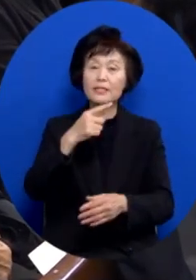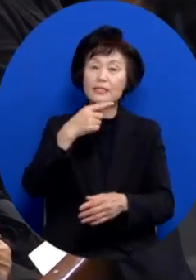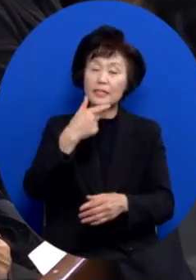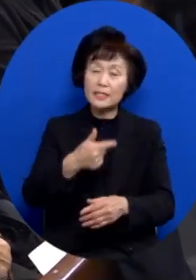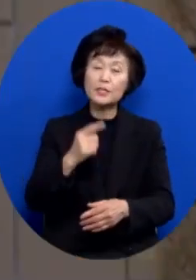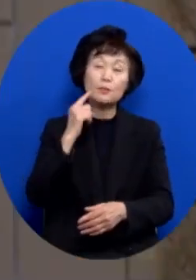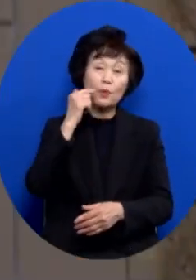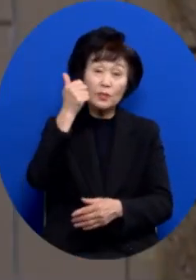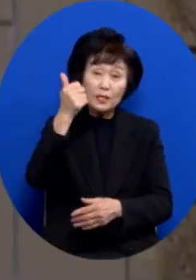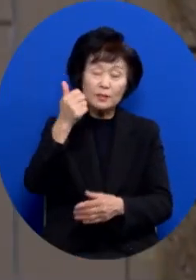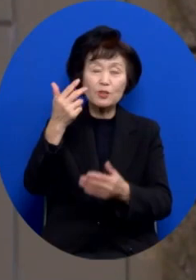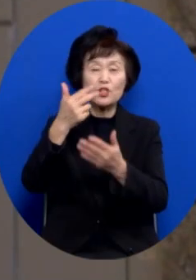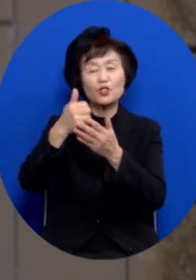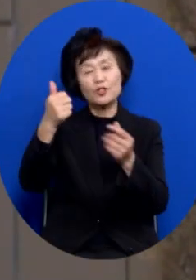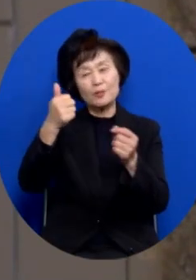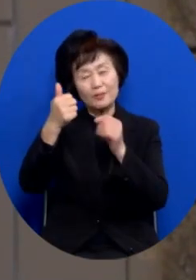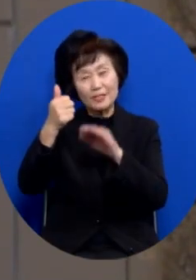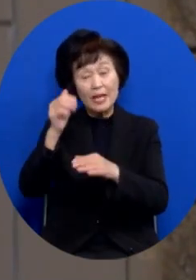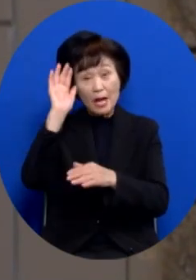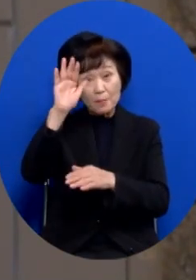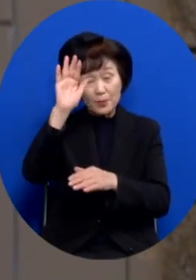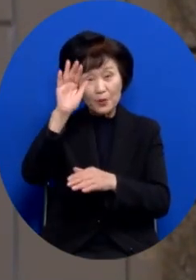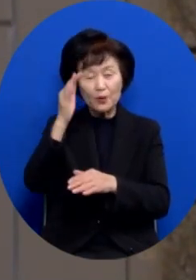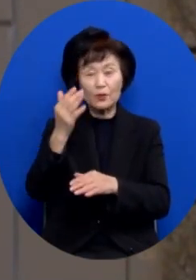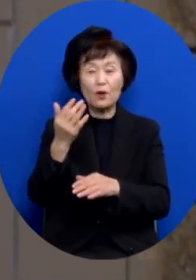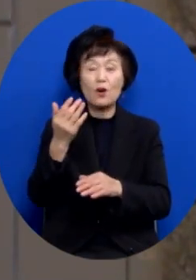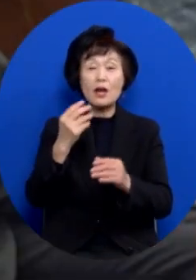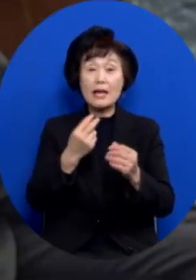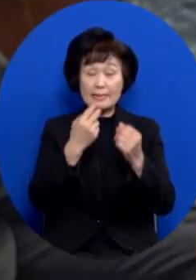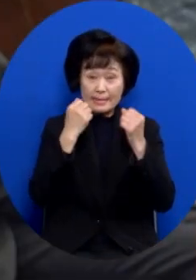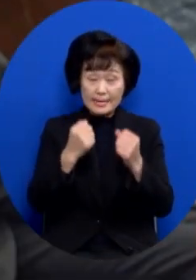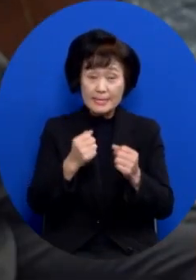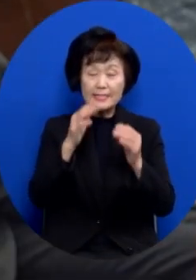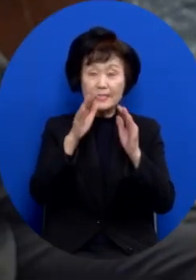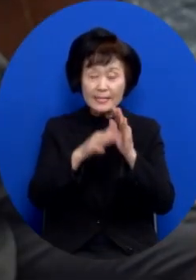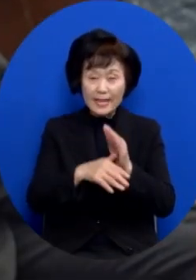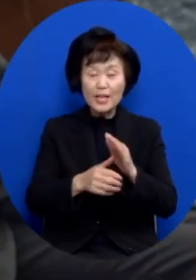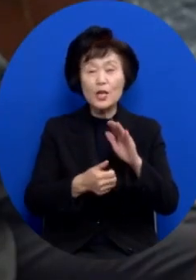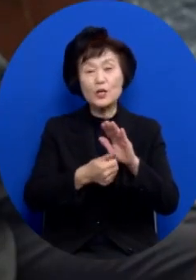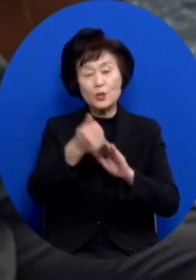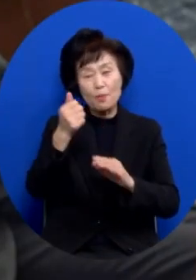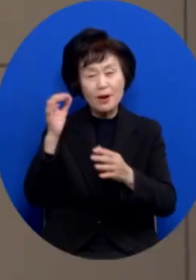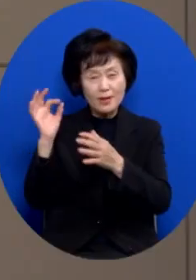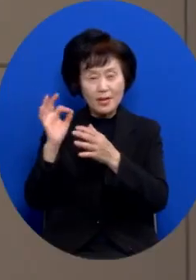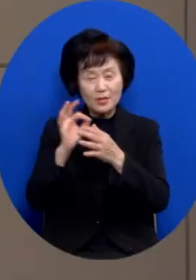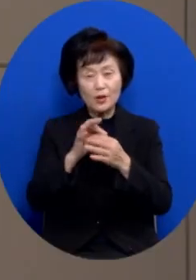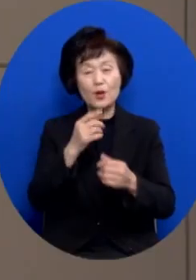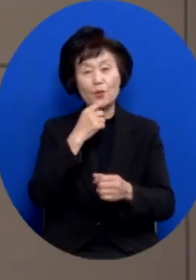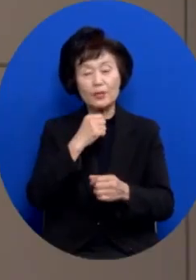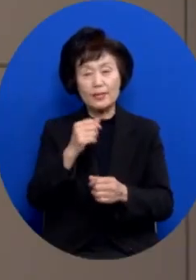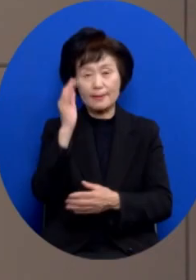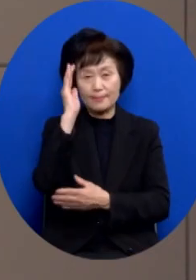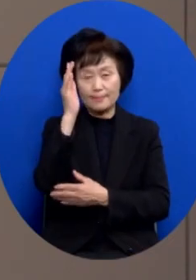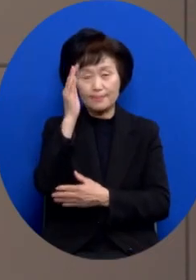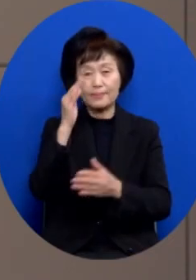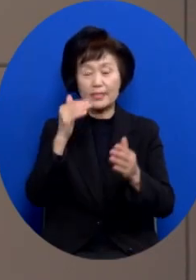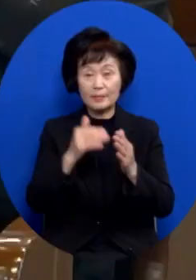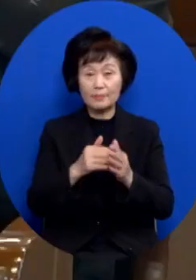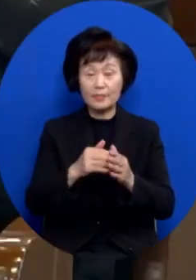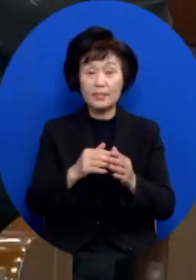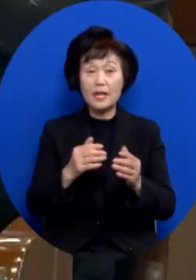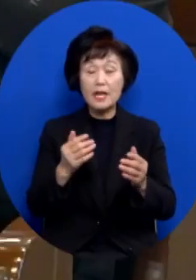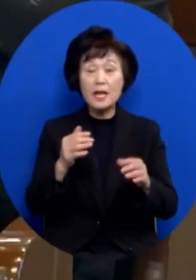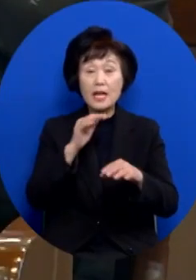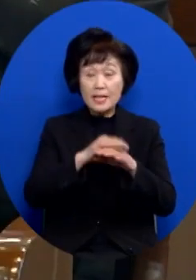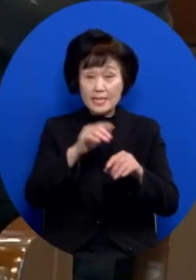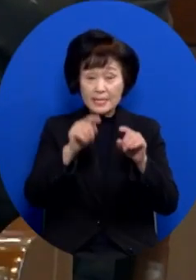주님 곁에서 앞으로도 생전의 뜻을 이어나가길 소망한다고 전했습니다 이어 박종환 실천신학대